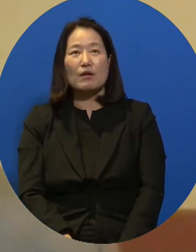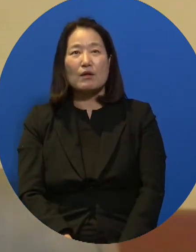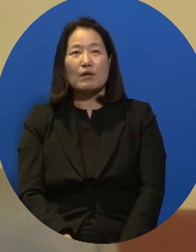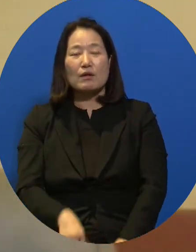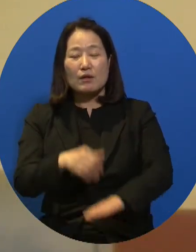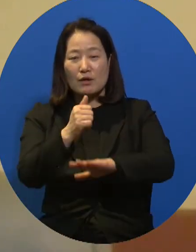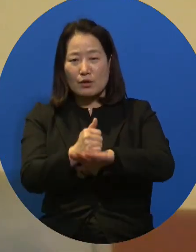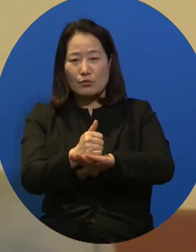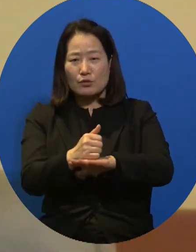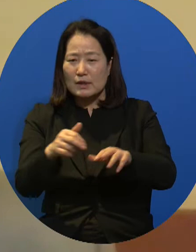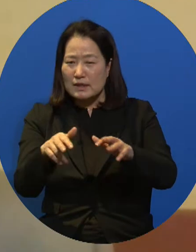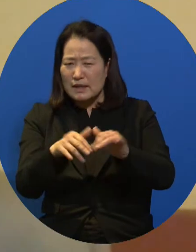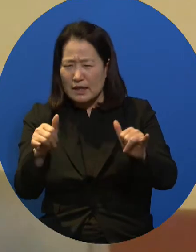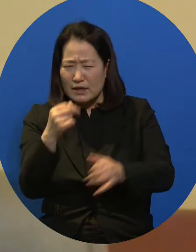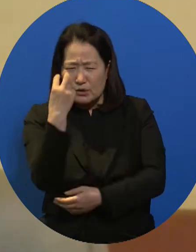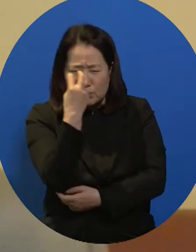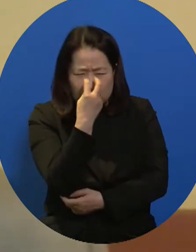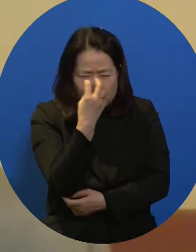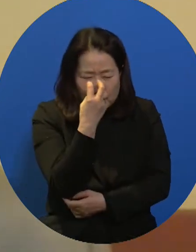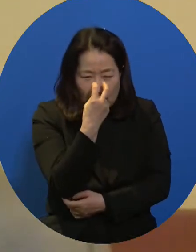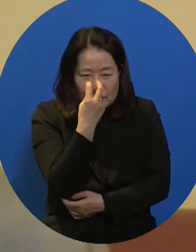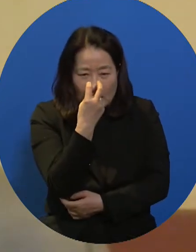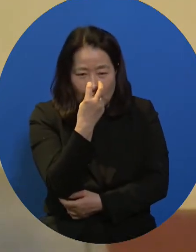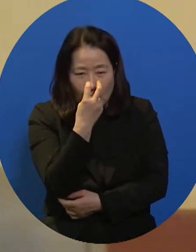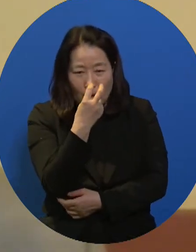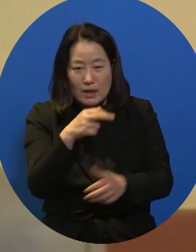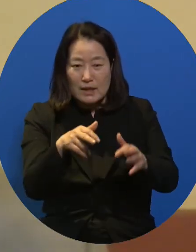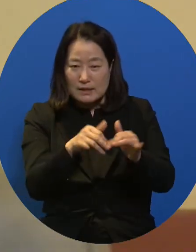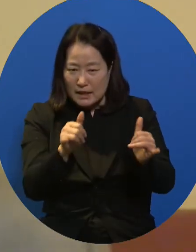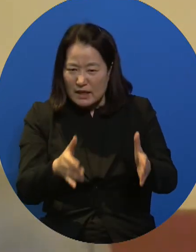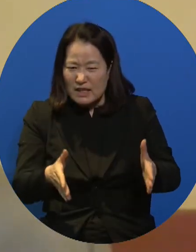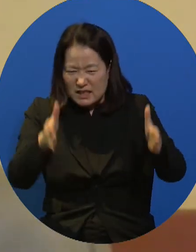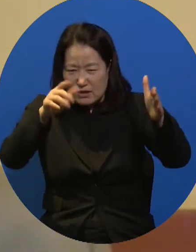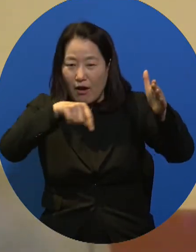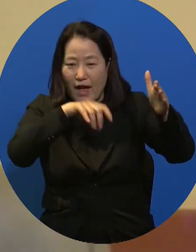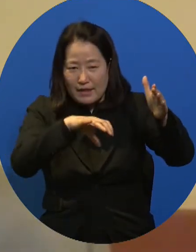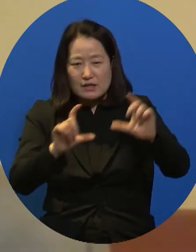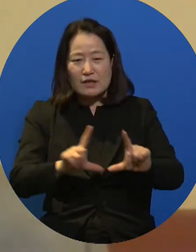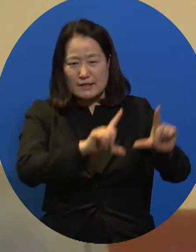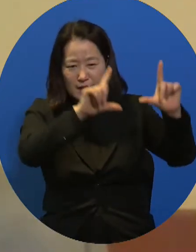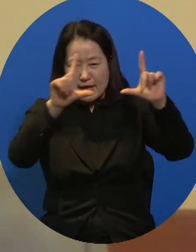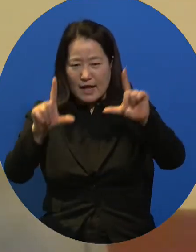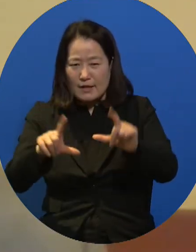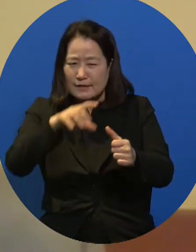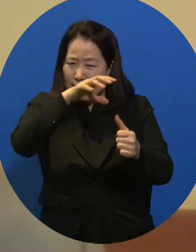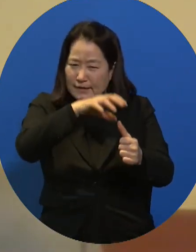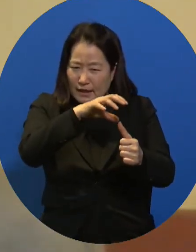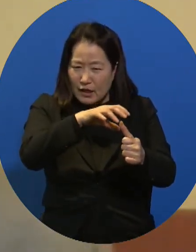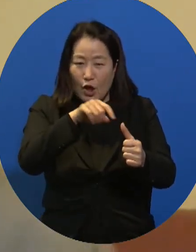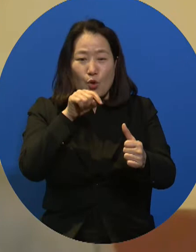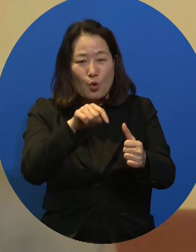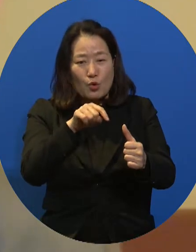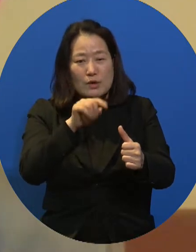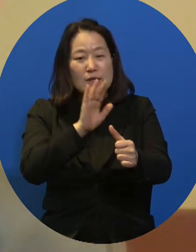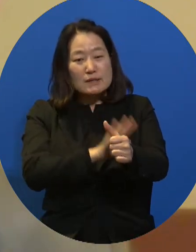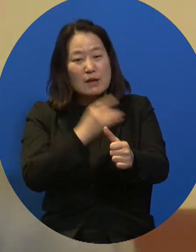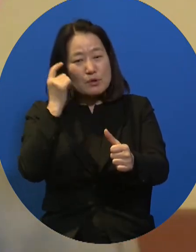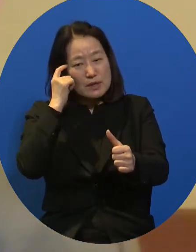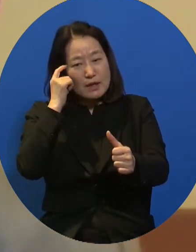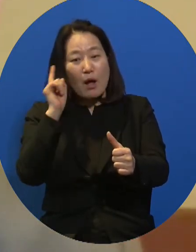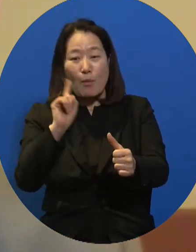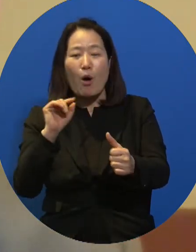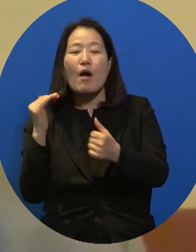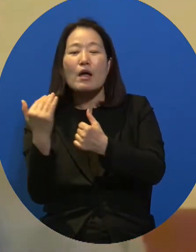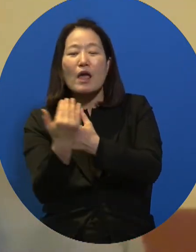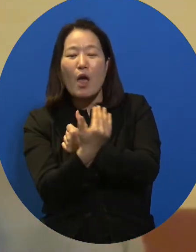장애인들을 감시하고 또 장애인들에게 보호를 받도록 함으로써 이것이 마치 장애인들을 케어해준다라고 하는 잘못된